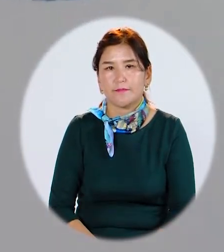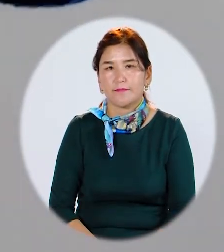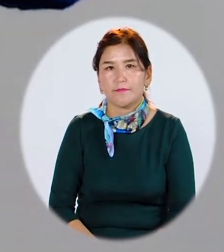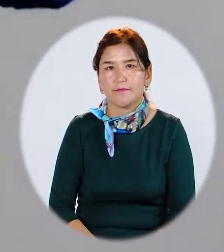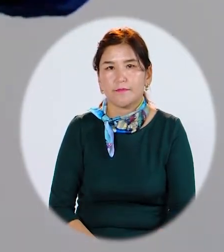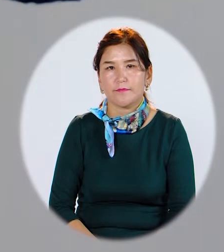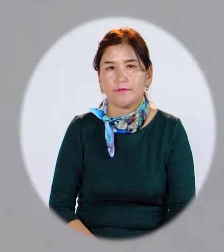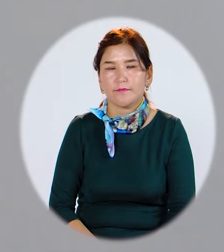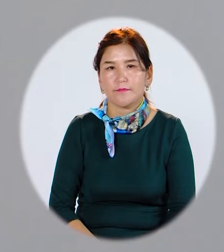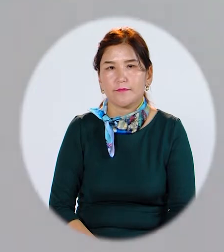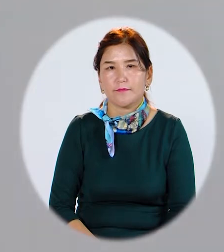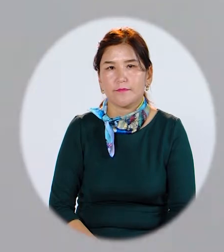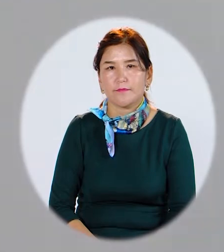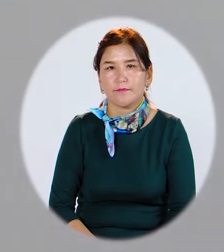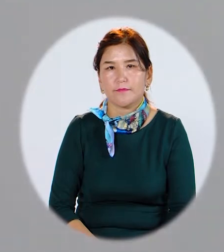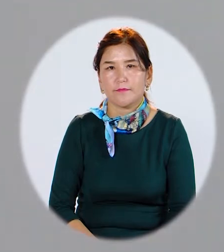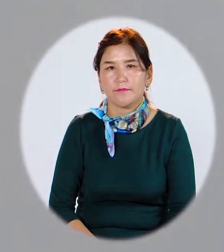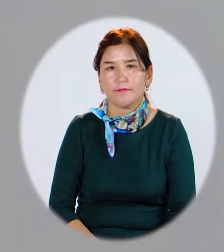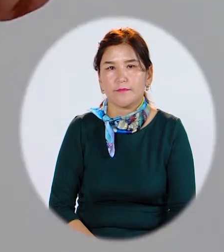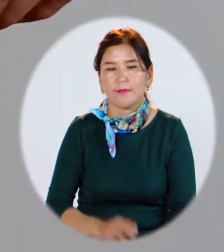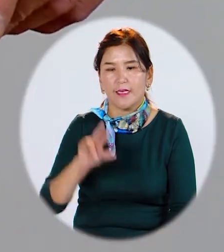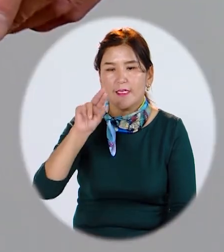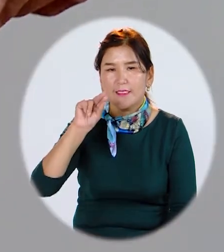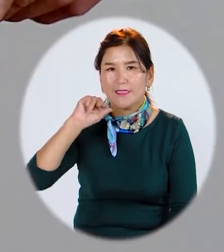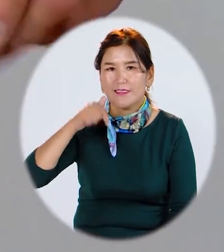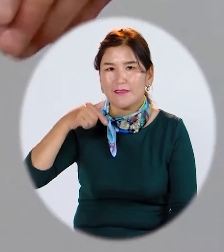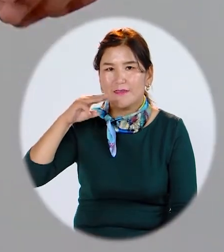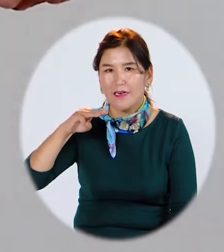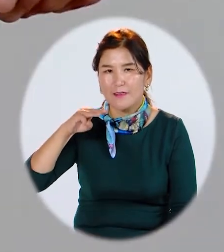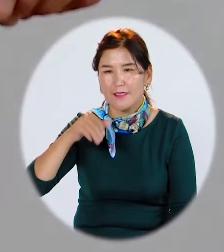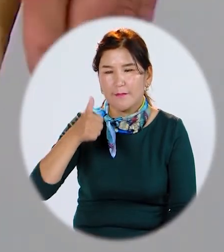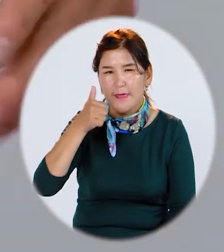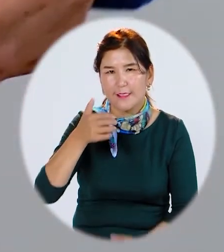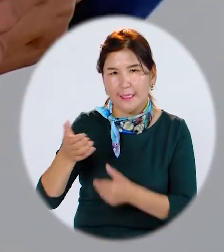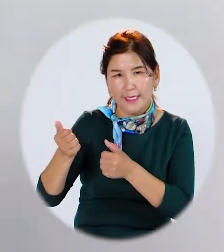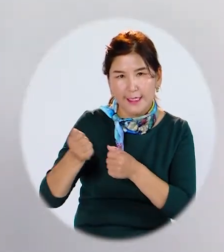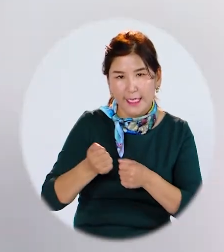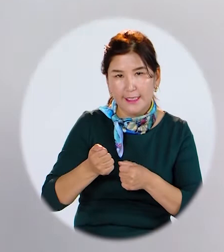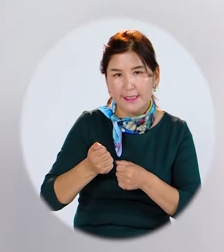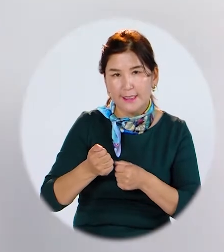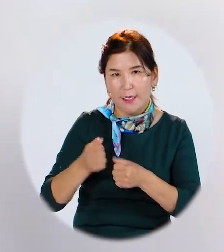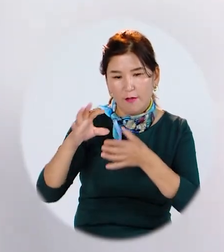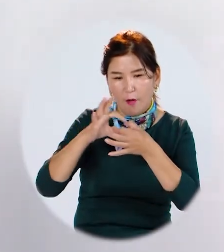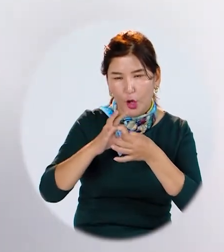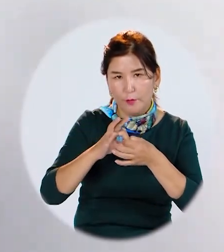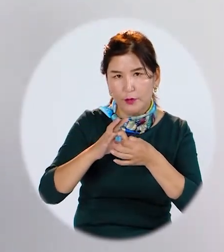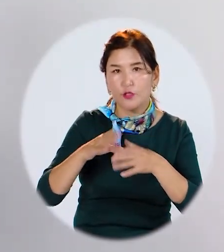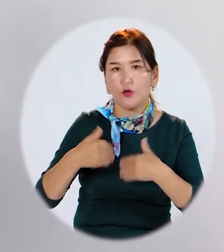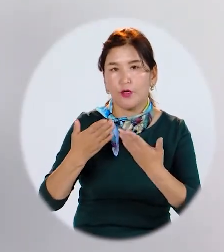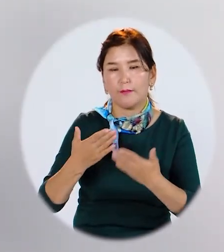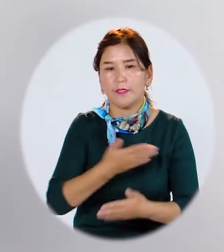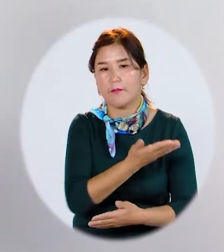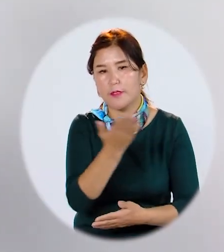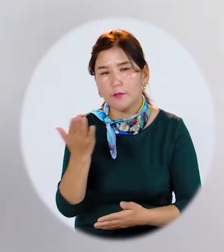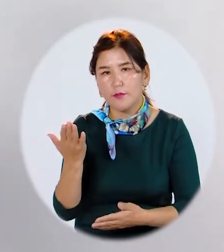ингээд гараар оруулаад энэ чагтыг ингээд сайн ингээд татаж өгнө. Өөрөөр хэлэх юм бол чагтагдж өгнө гэсэн үг. За ингээд бид өхний